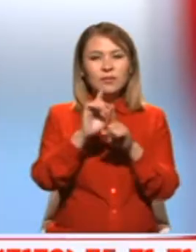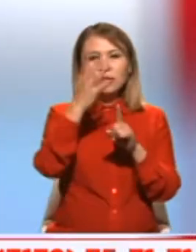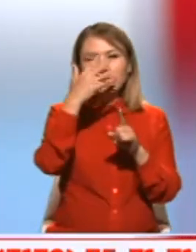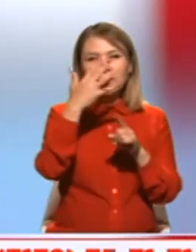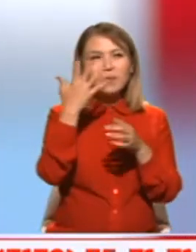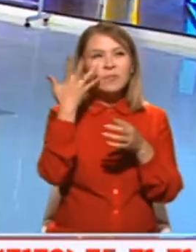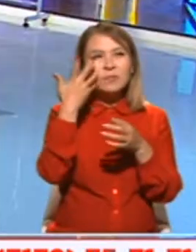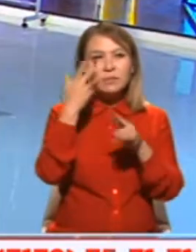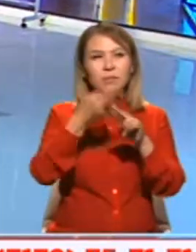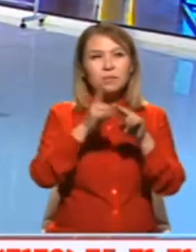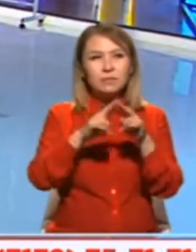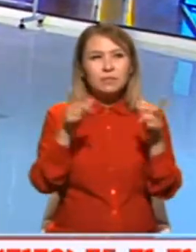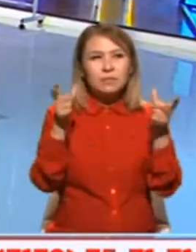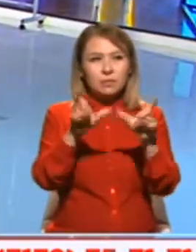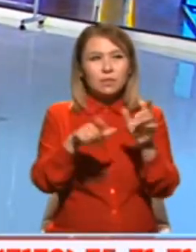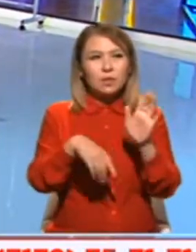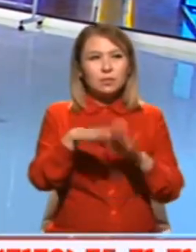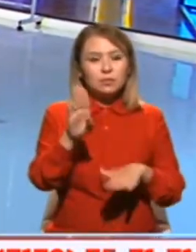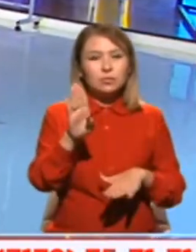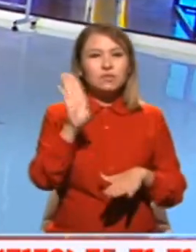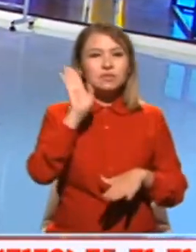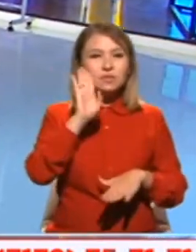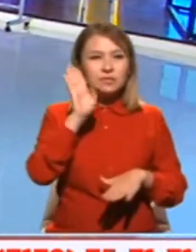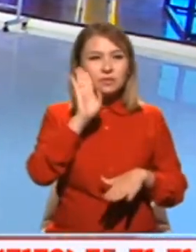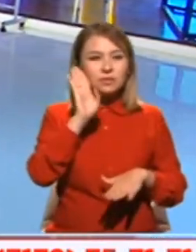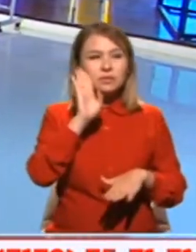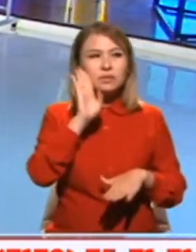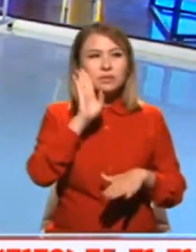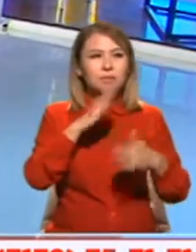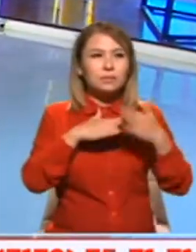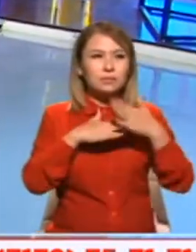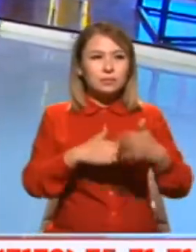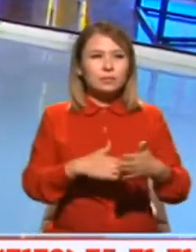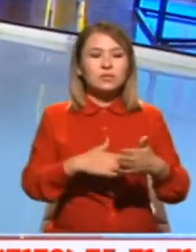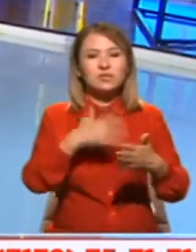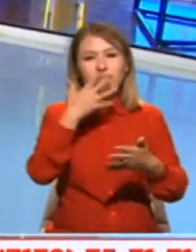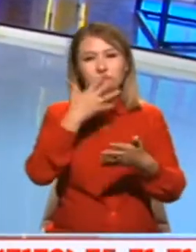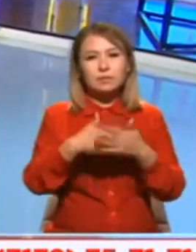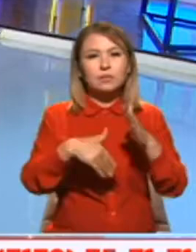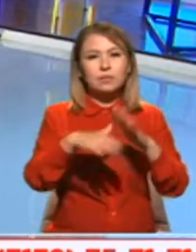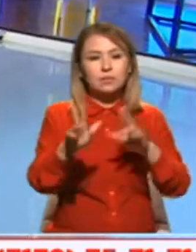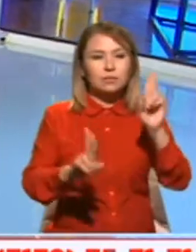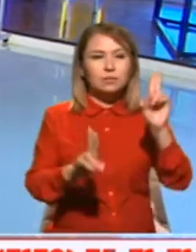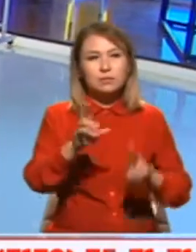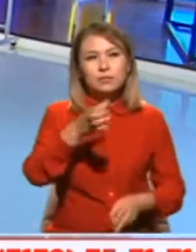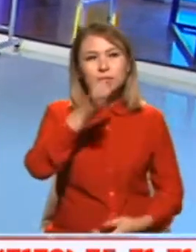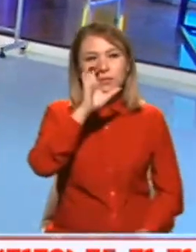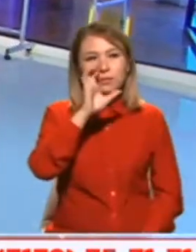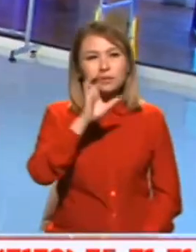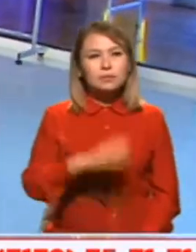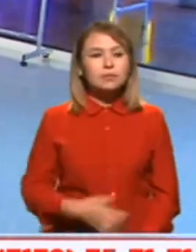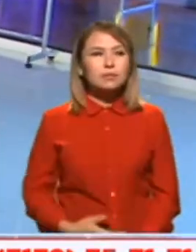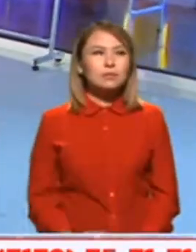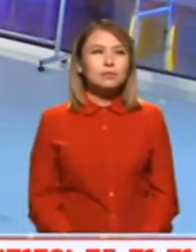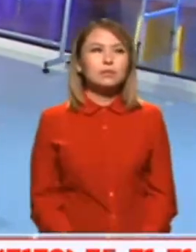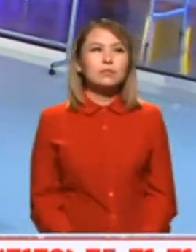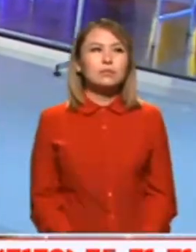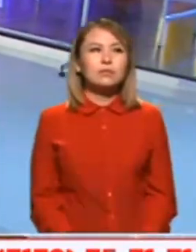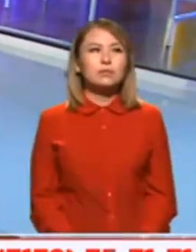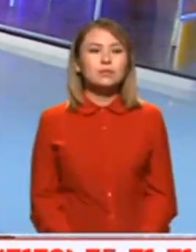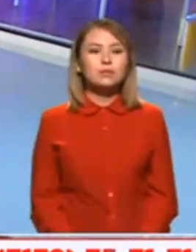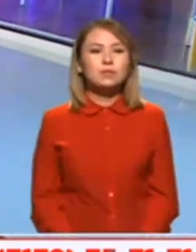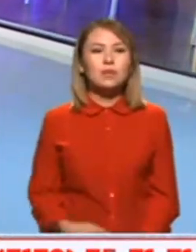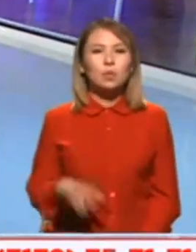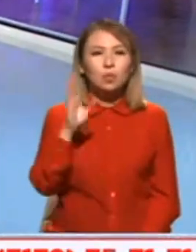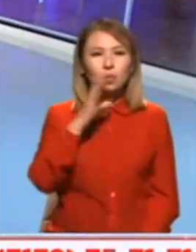шектегеніміз дұрыс болады, яғни жаңа айттым, стадиясына қарай дұрыстап, шектеп, өз мөлшеріне қарай қабылдаған дұрыс. Енді су іштім,